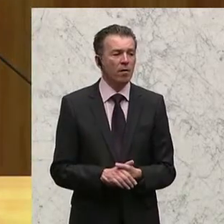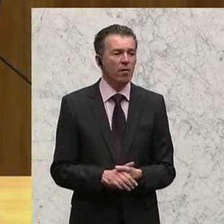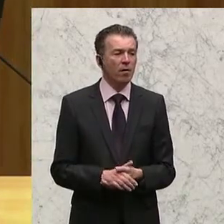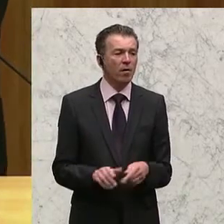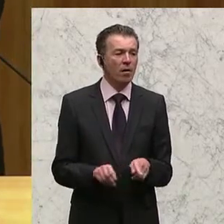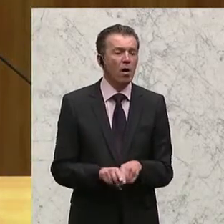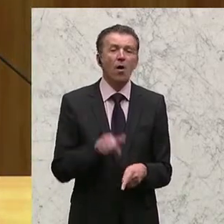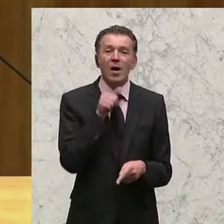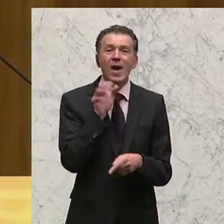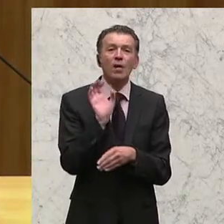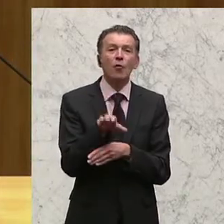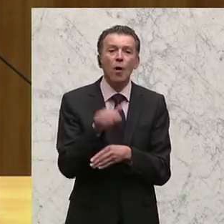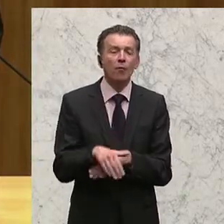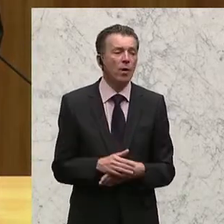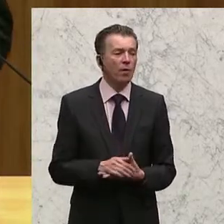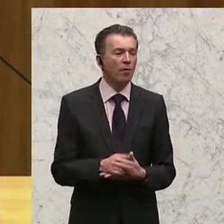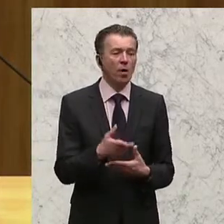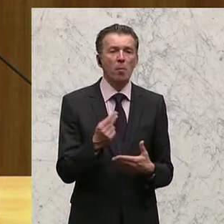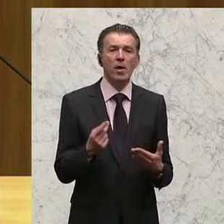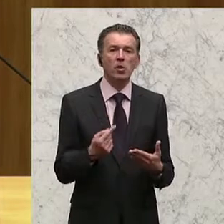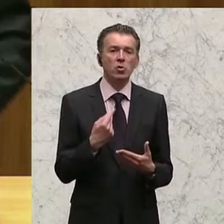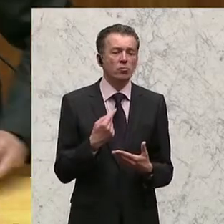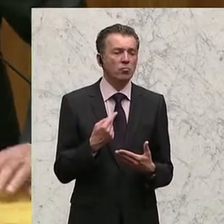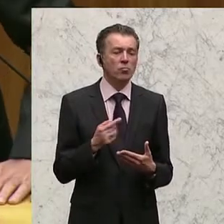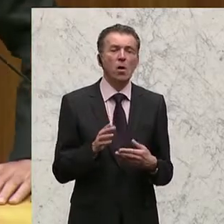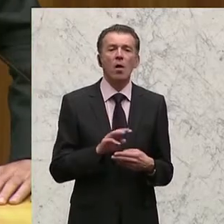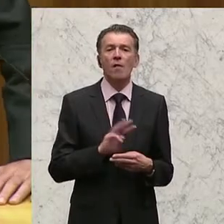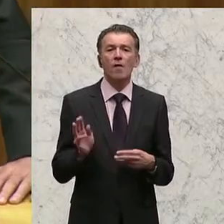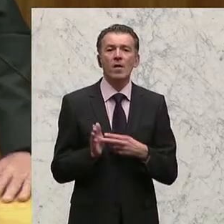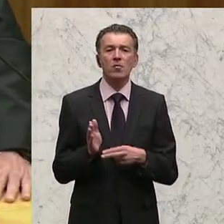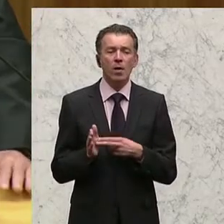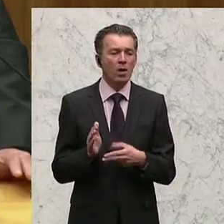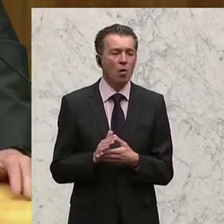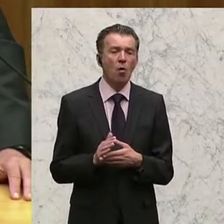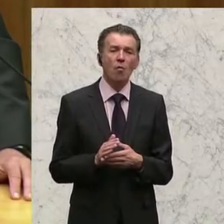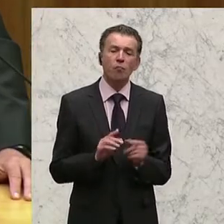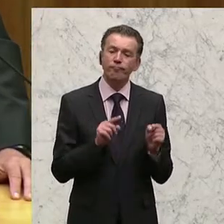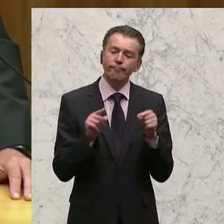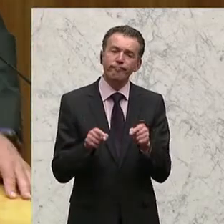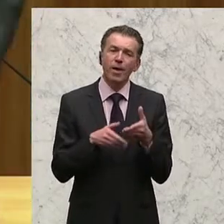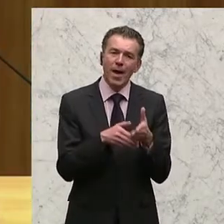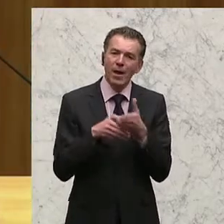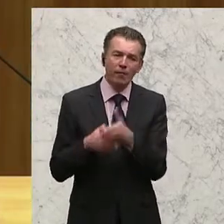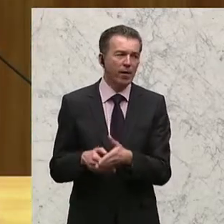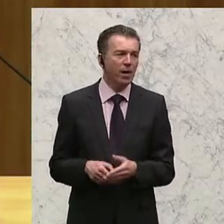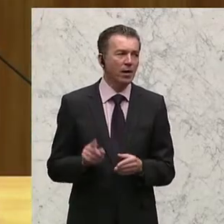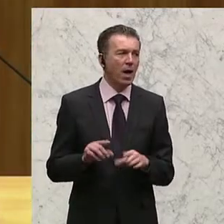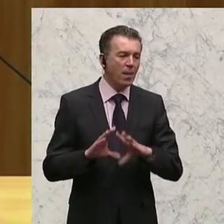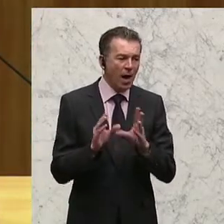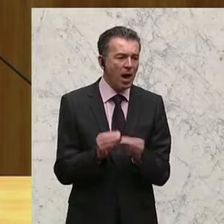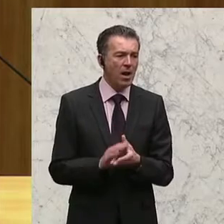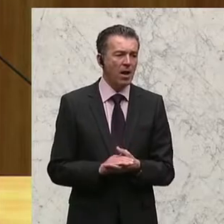Ich mache auch keinen Vorwurf Menschen, die sich hinstellen am Westbahnhof und dort diesen Leuten helfen wollen. Aber sie sind